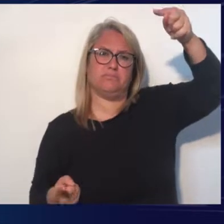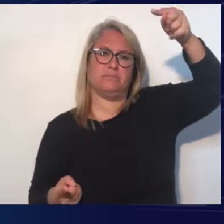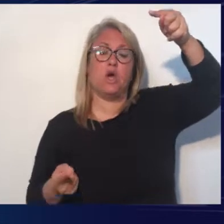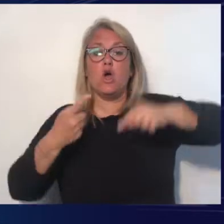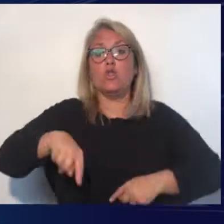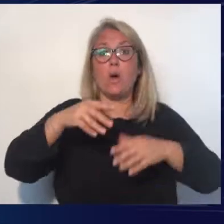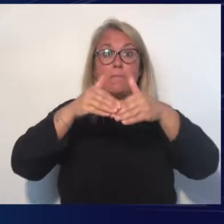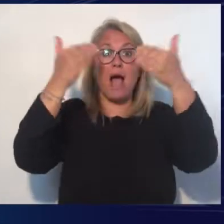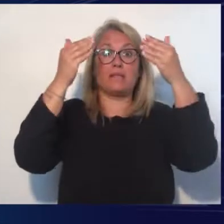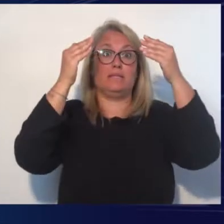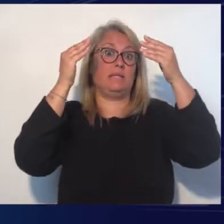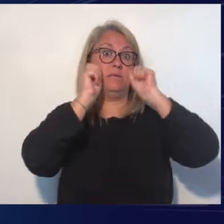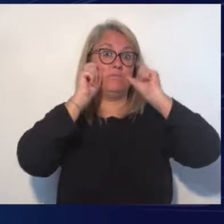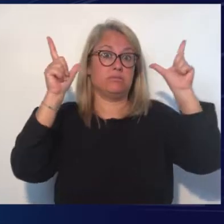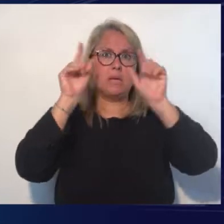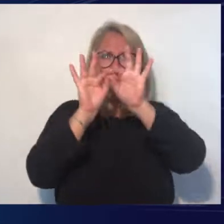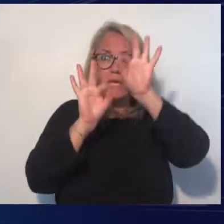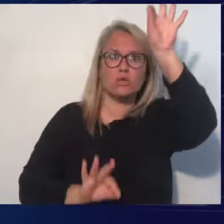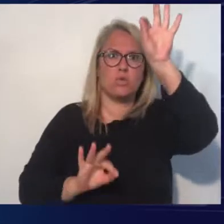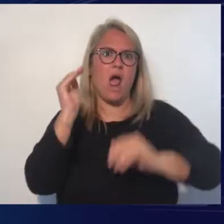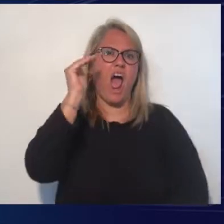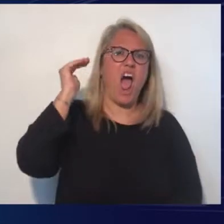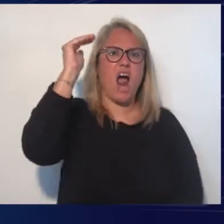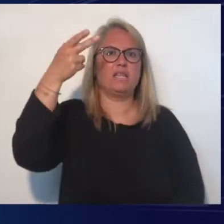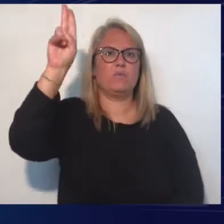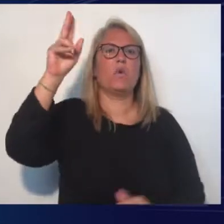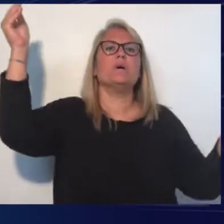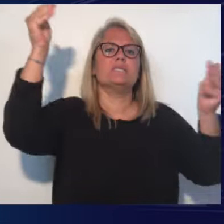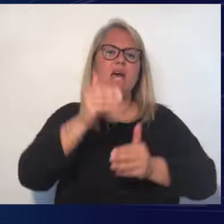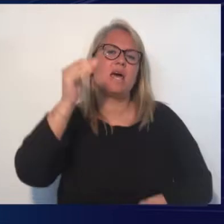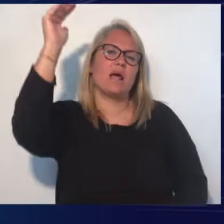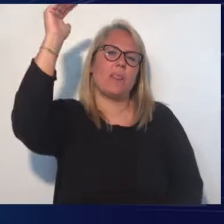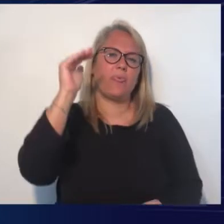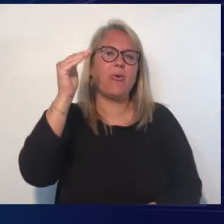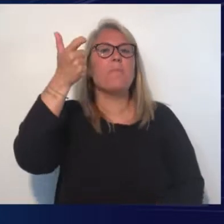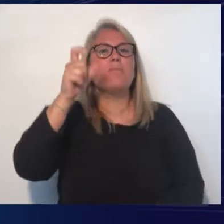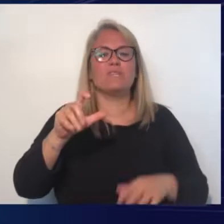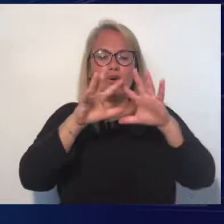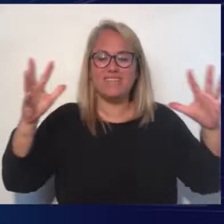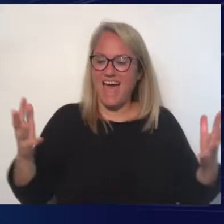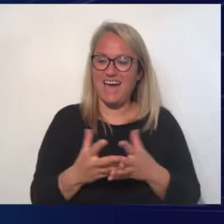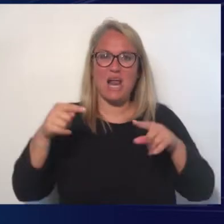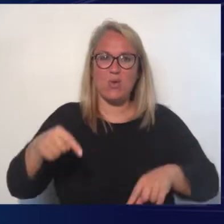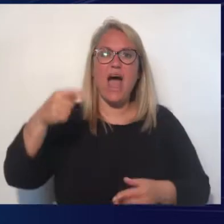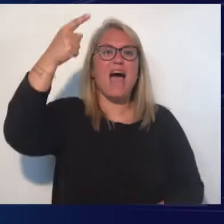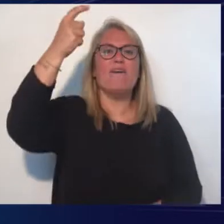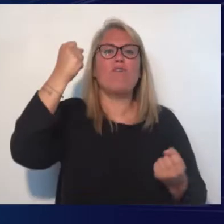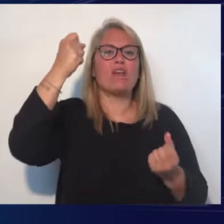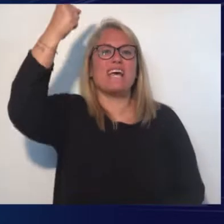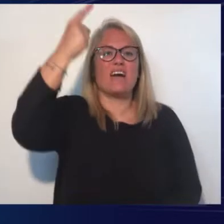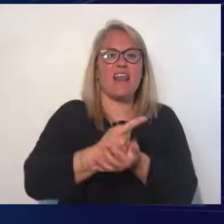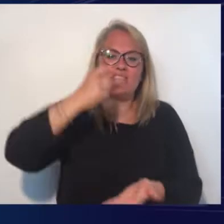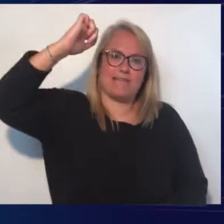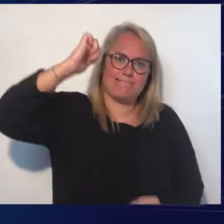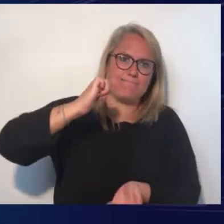quando ci misuriamo di prima mattina siamo più alti e la sera siamo più bassi perché la forza della gravità sulla Terra ci schiaccia. Questo